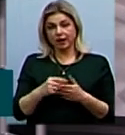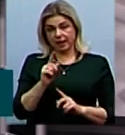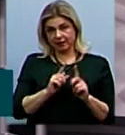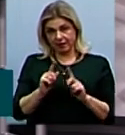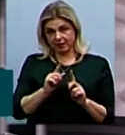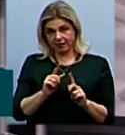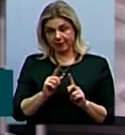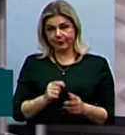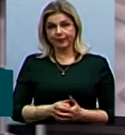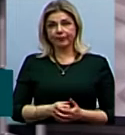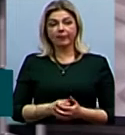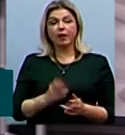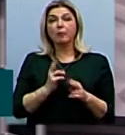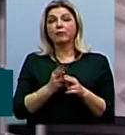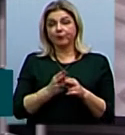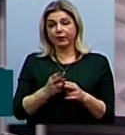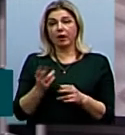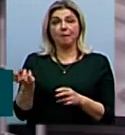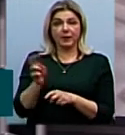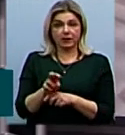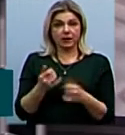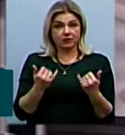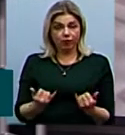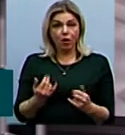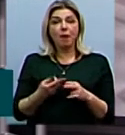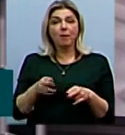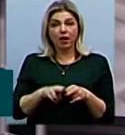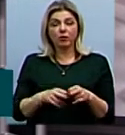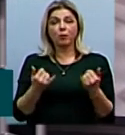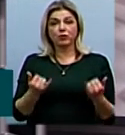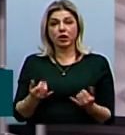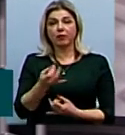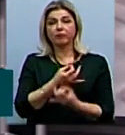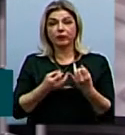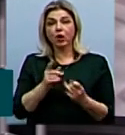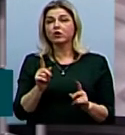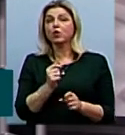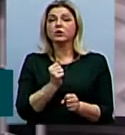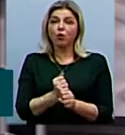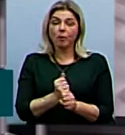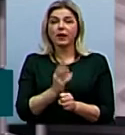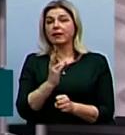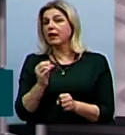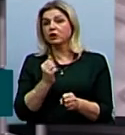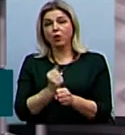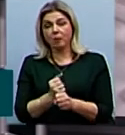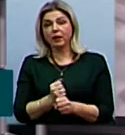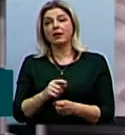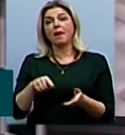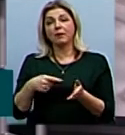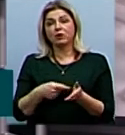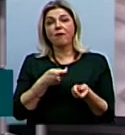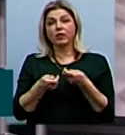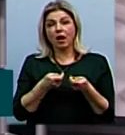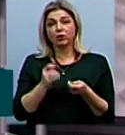сесій, завадили йому сьогодні до нас прийти, тому ми говоримо про те, що зроблено, зроблено в місті Миколаєві, міською владою і